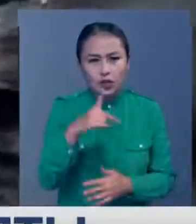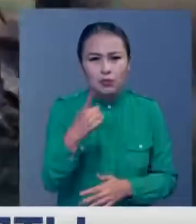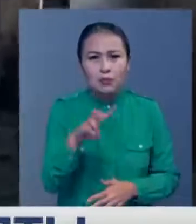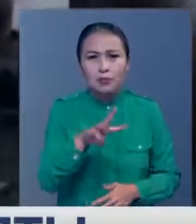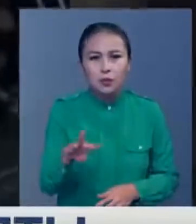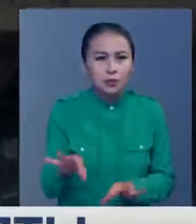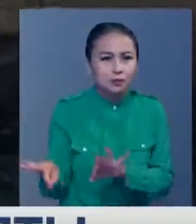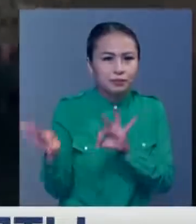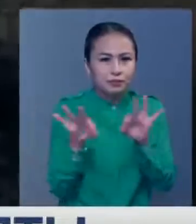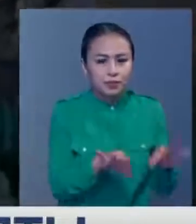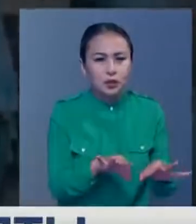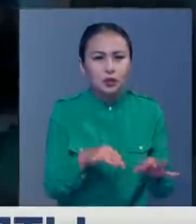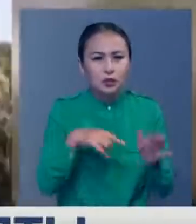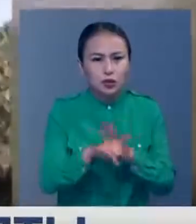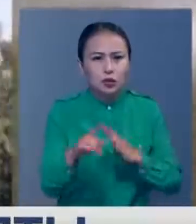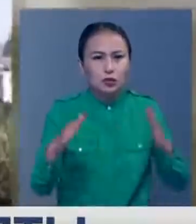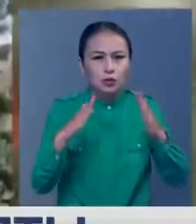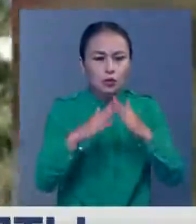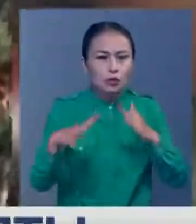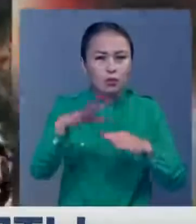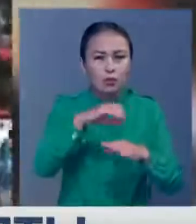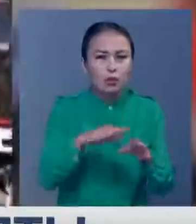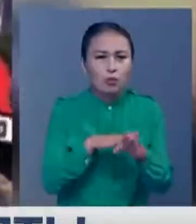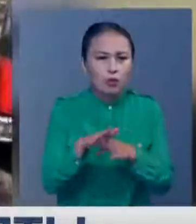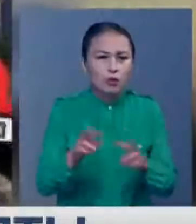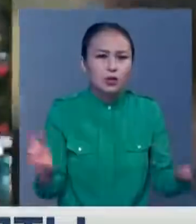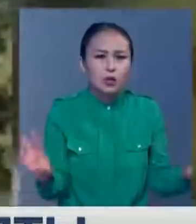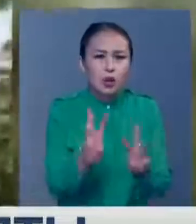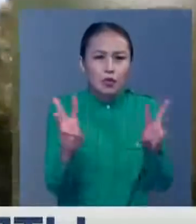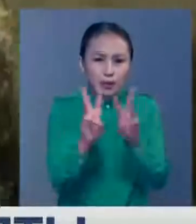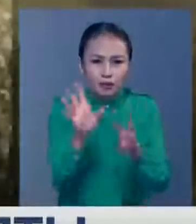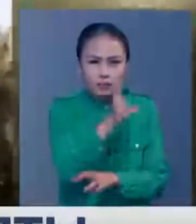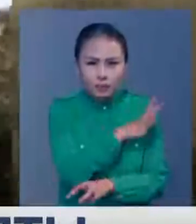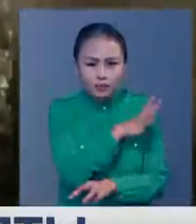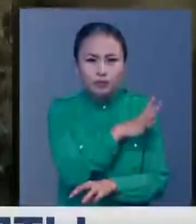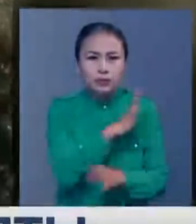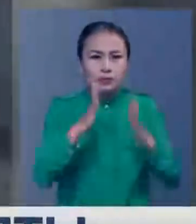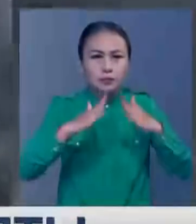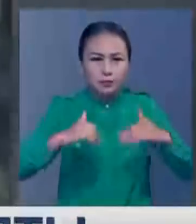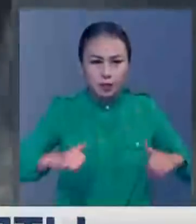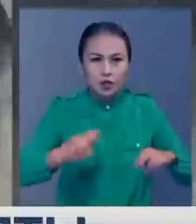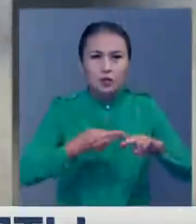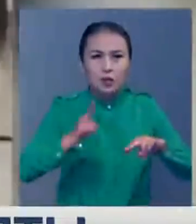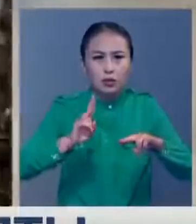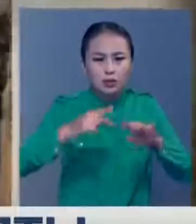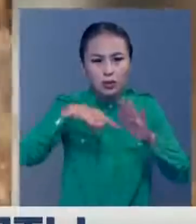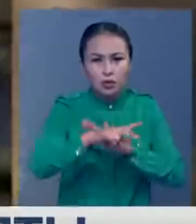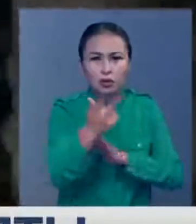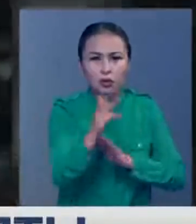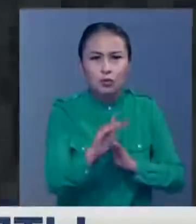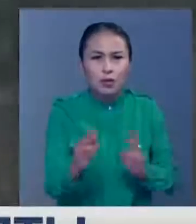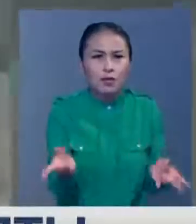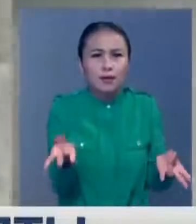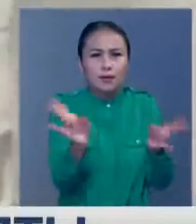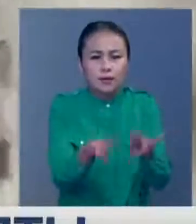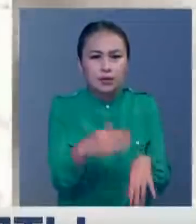21 минутта жеткен құтқарушылар үйдің шатыры толық өртеніп, шаңырағы опырылып, ортасына түскенін көреді. Ал баспанада 3 бала қалып қойған